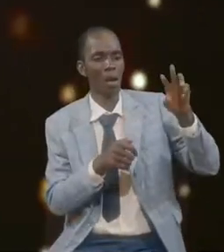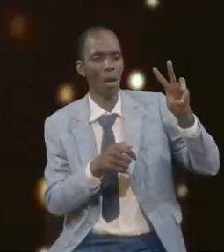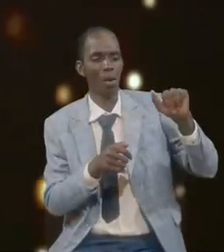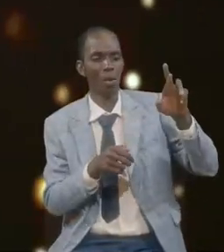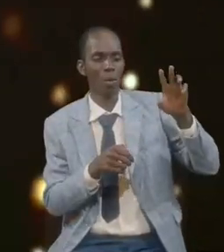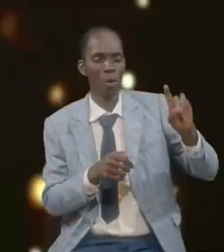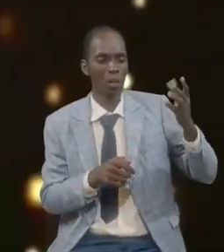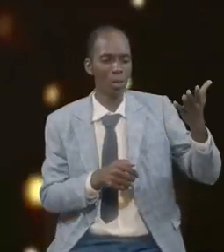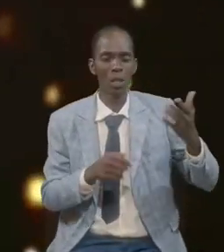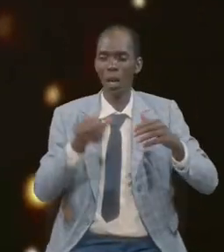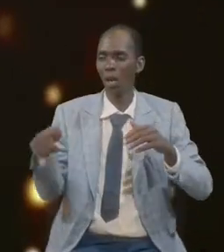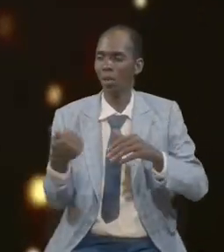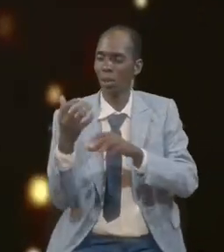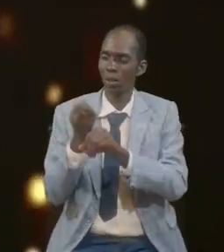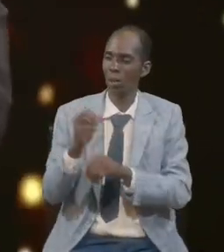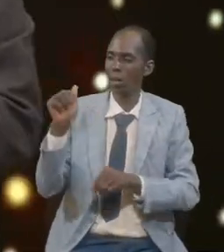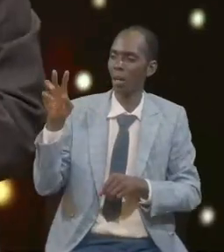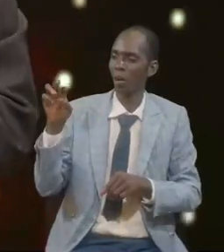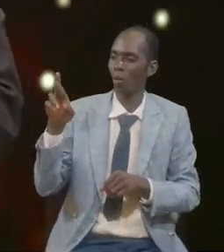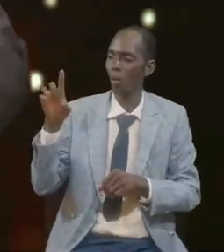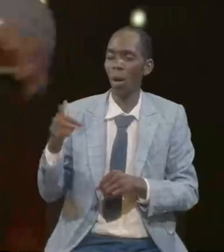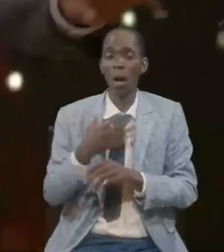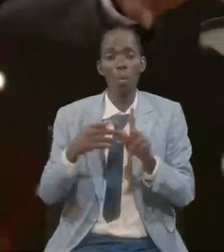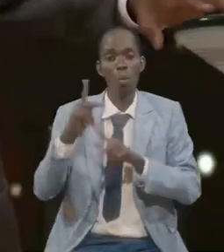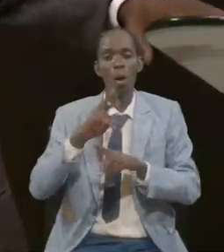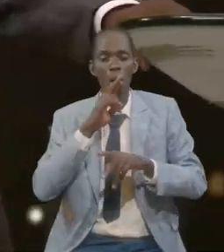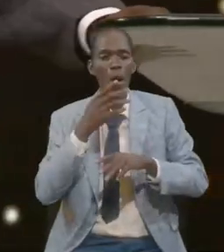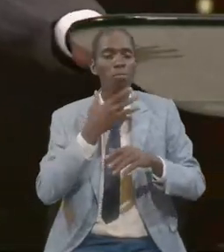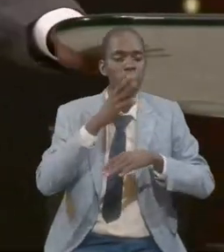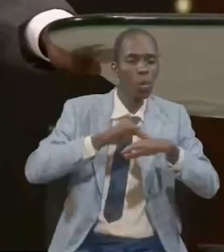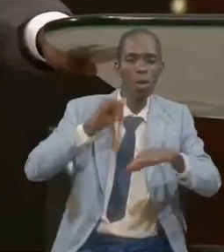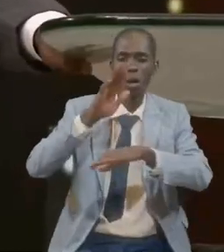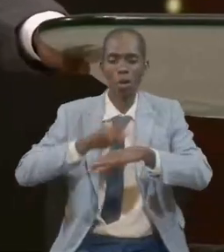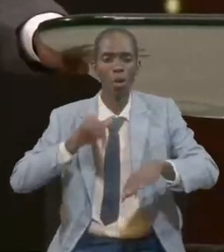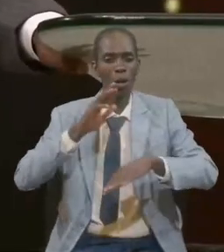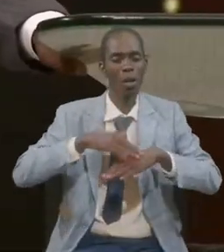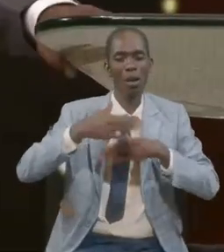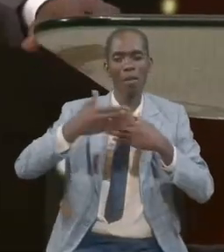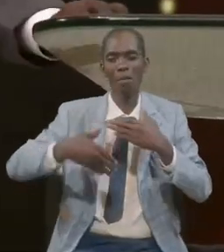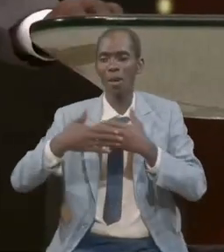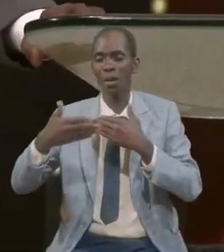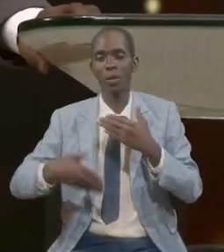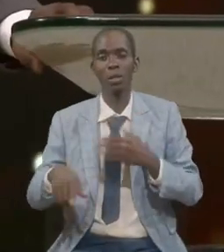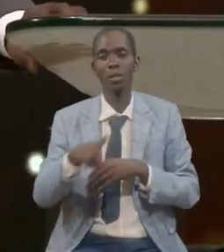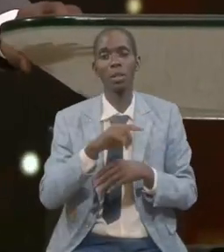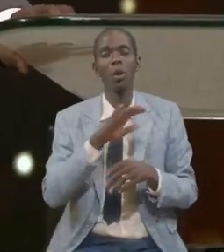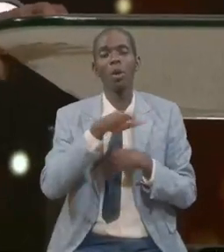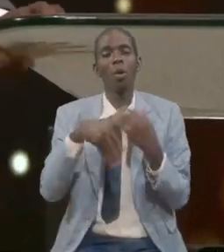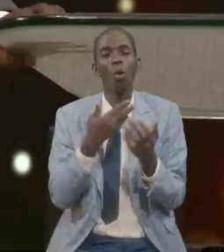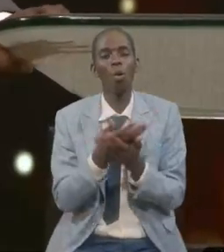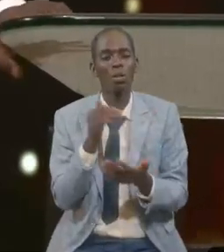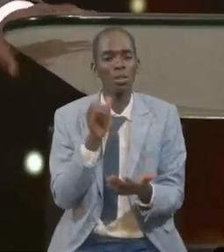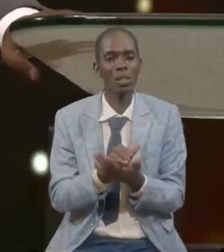Les gens les appellent et ils courent après ces choses, des choses qui sont semblables à la fleur